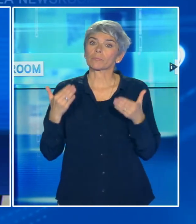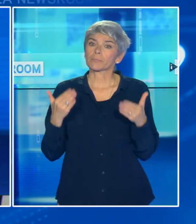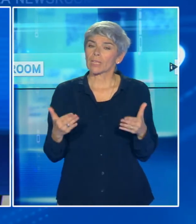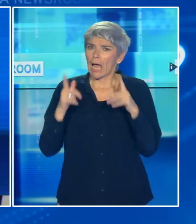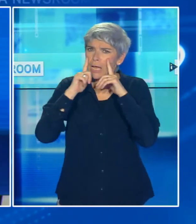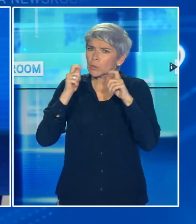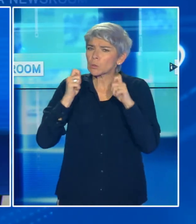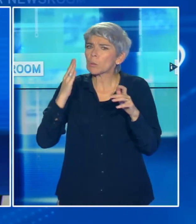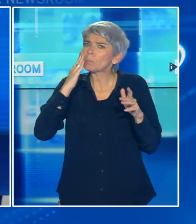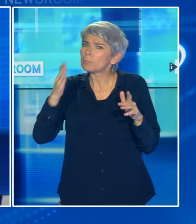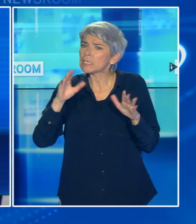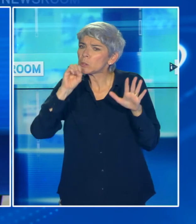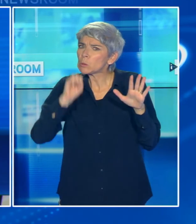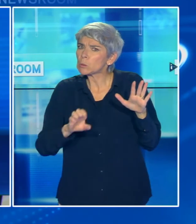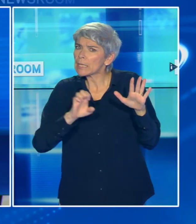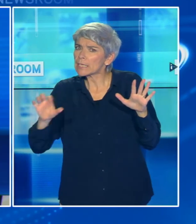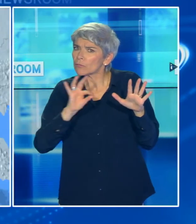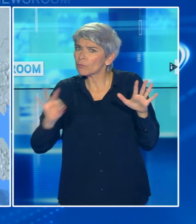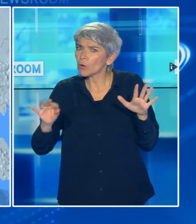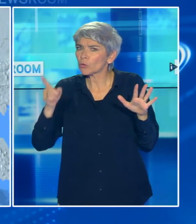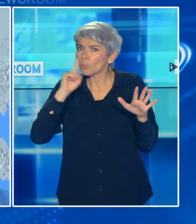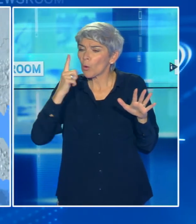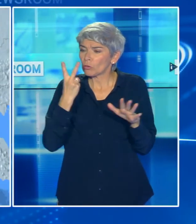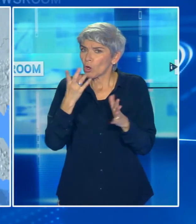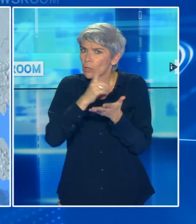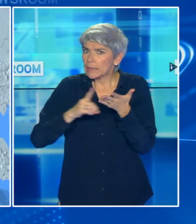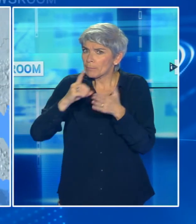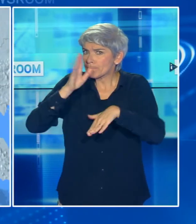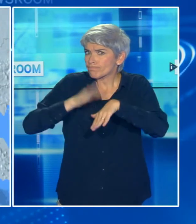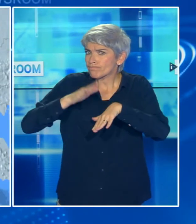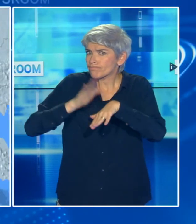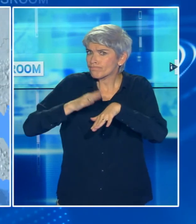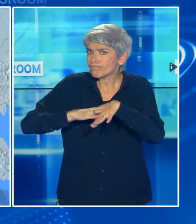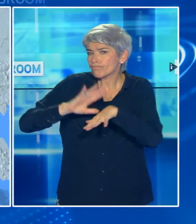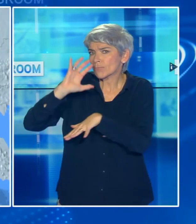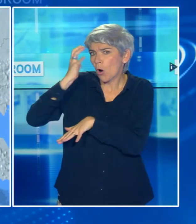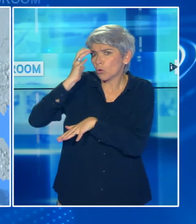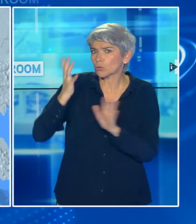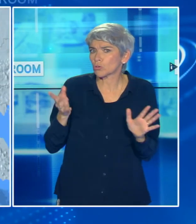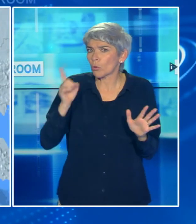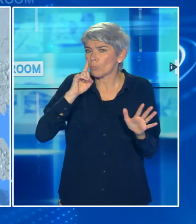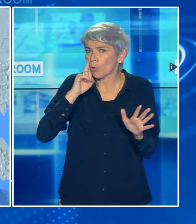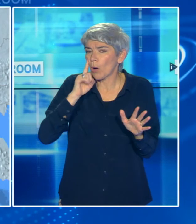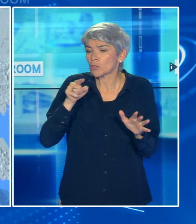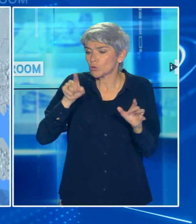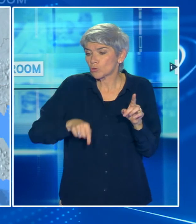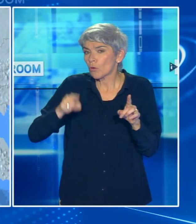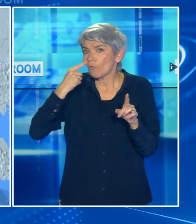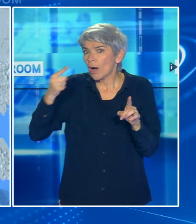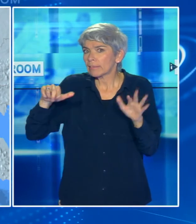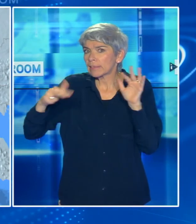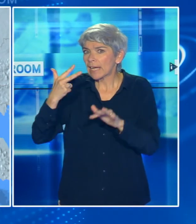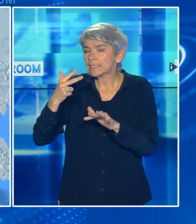très vigilants si vous êtes dans le sud-est de la France avec 2 départements qui viennent d'être placés en vigilance orange, le Gard et les